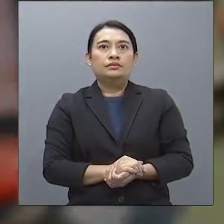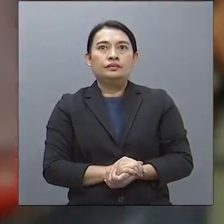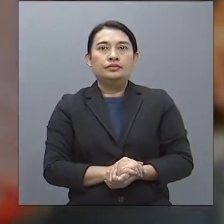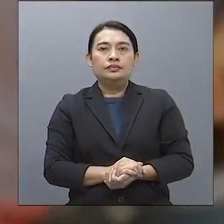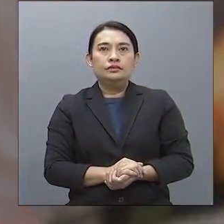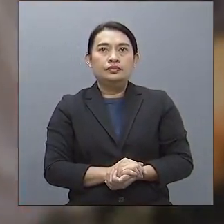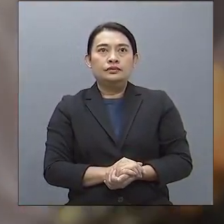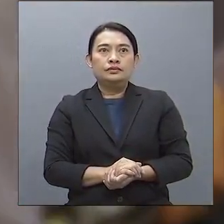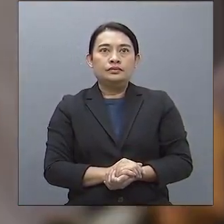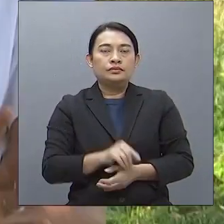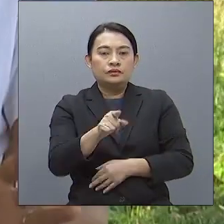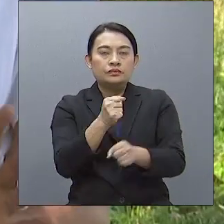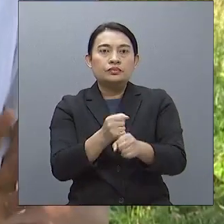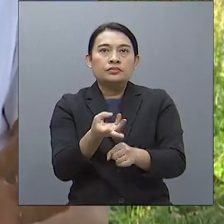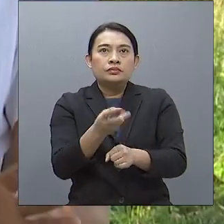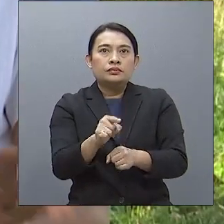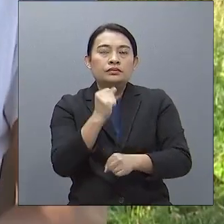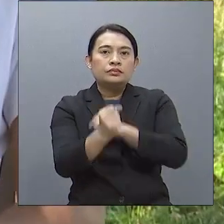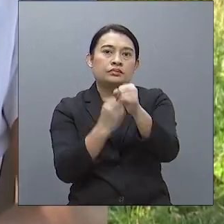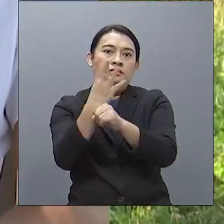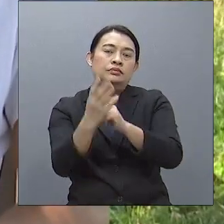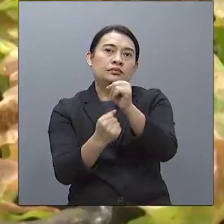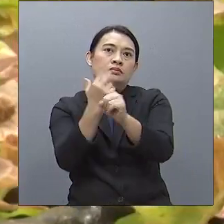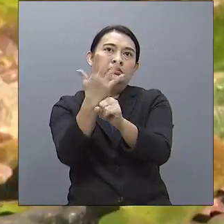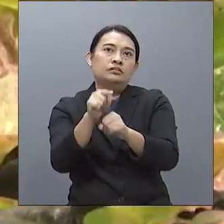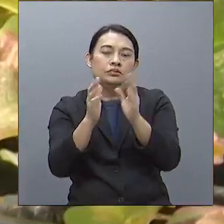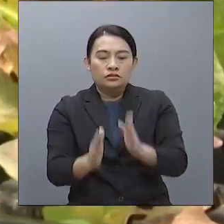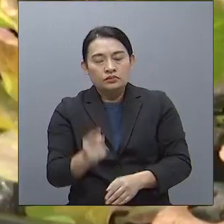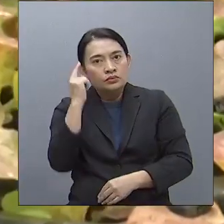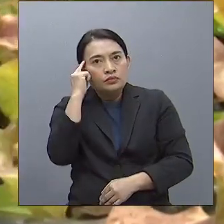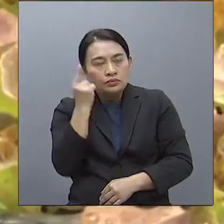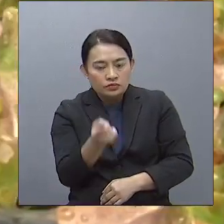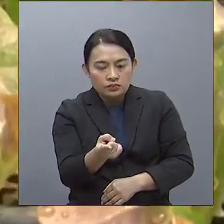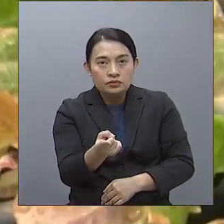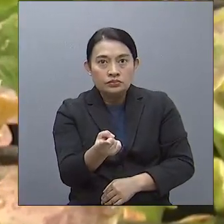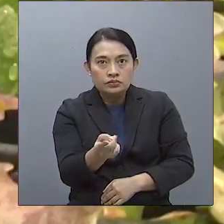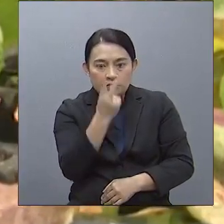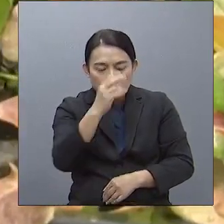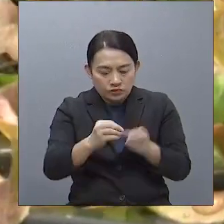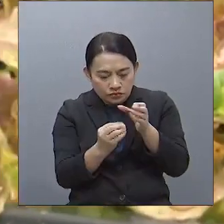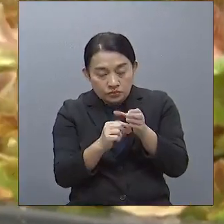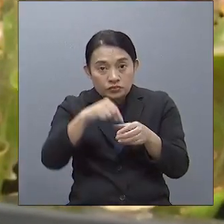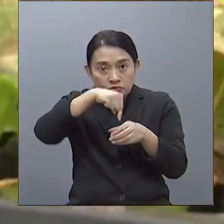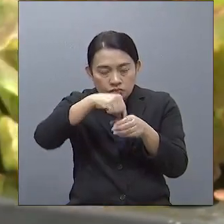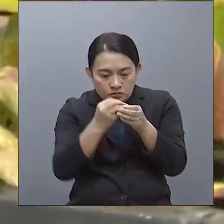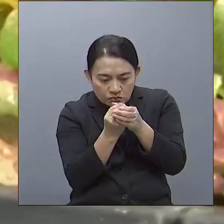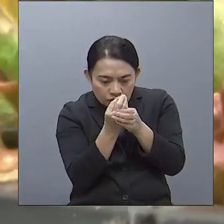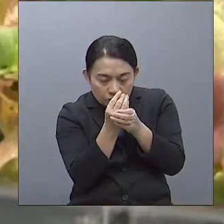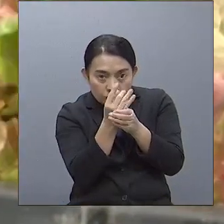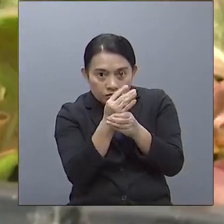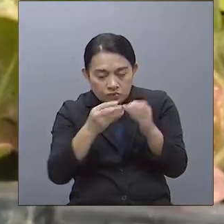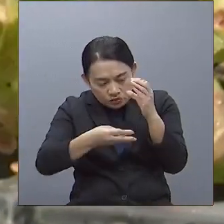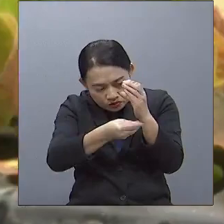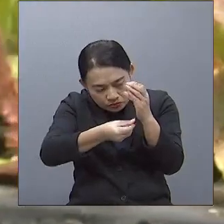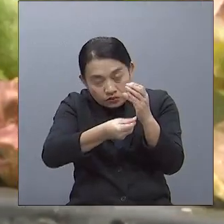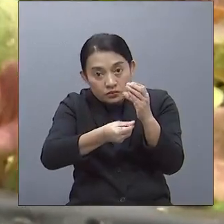ผักไฮโดทำมาสักพักหนึ่งเนี่ยทำมาสัก 4-5 ปีเนี่ยคนก็เริ่มแบบมองว่ามันใส่ปุ๋ยเคมีนะมันก็มีคนพูดถึงว่า